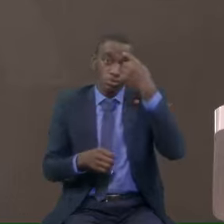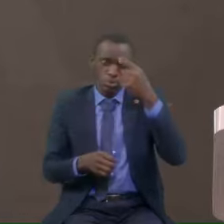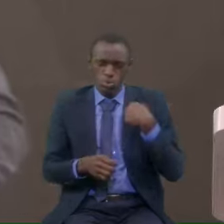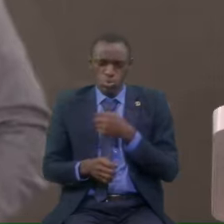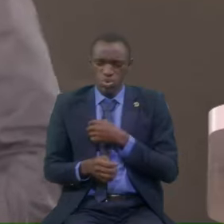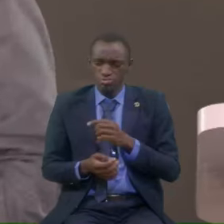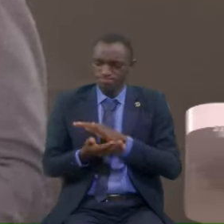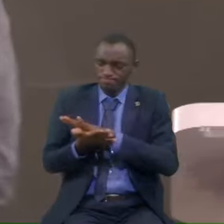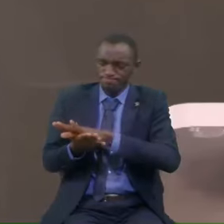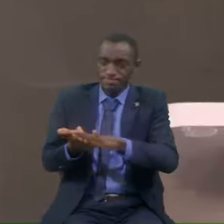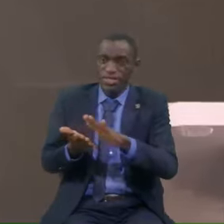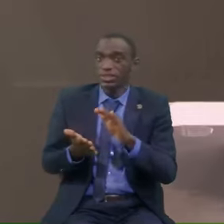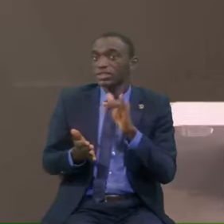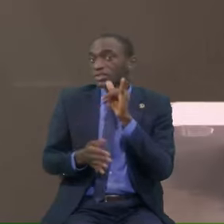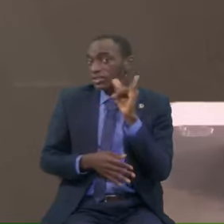nous l'avons balayé,